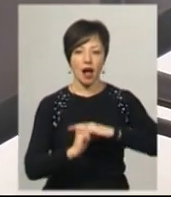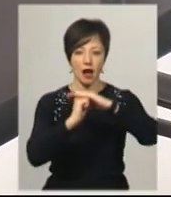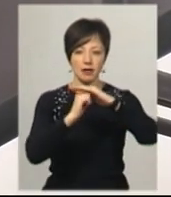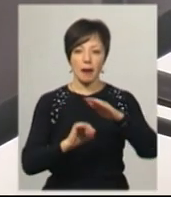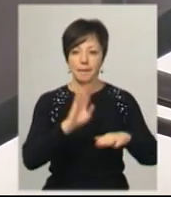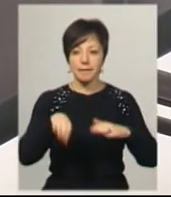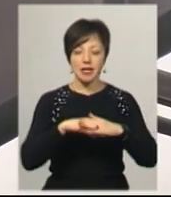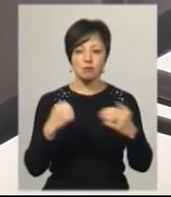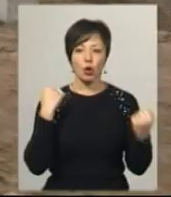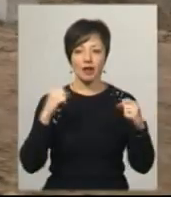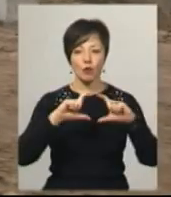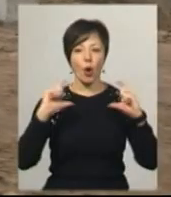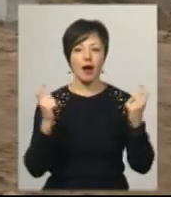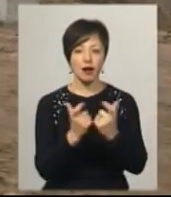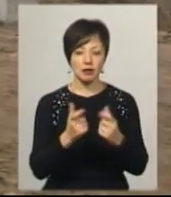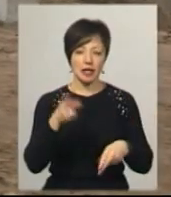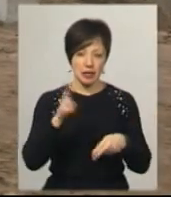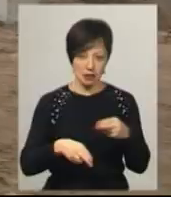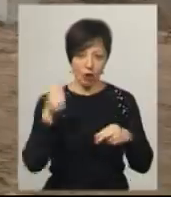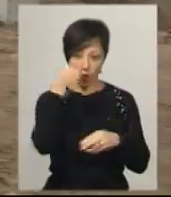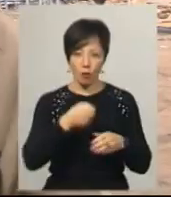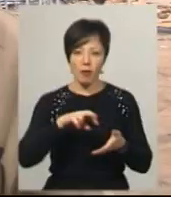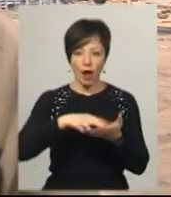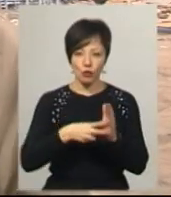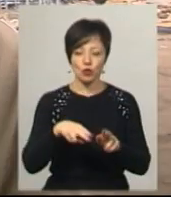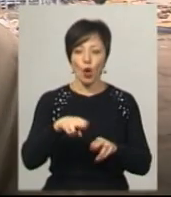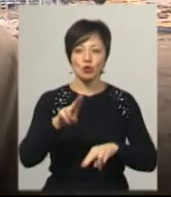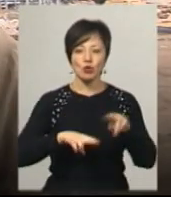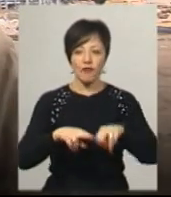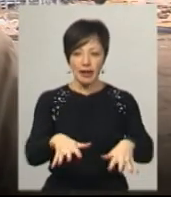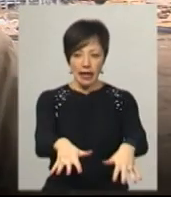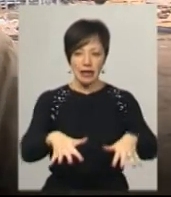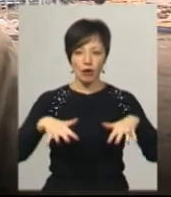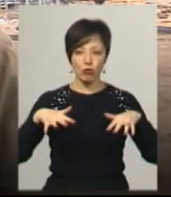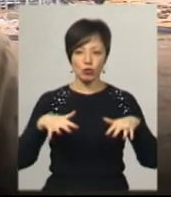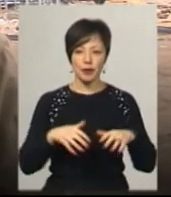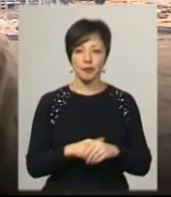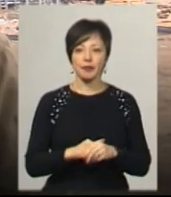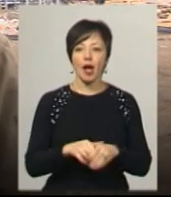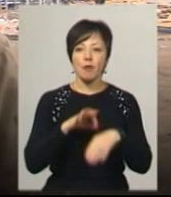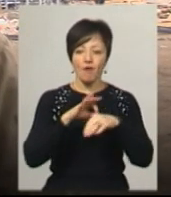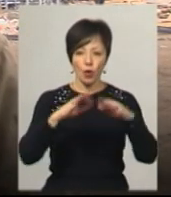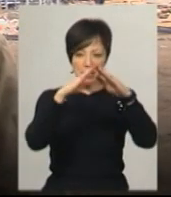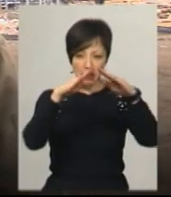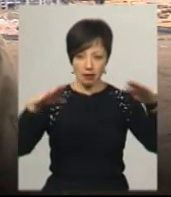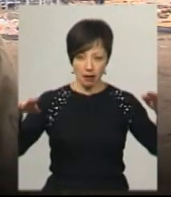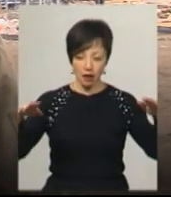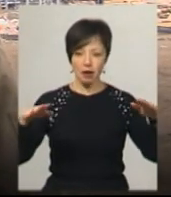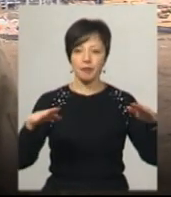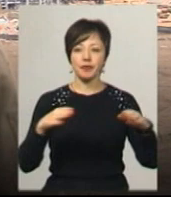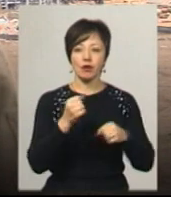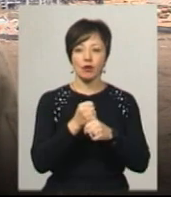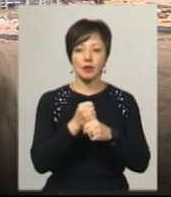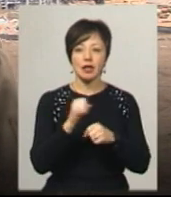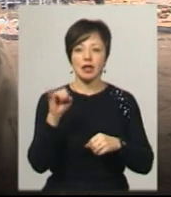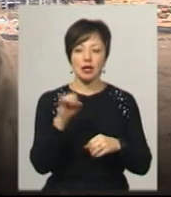спортивну арену, де до кінця цього року планують збудувати трибуни. Проводиться зараз накривання самого даху профільного листа